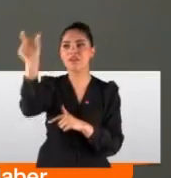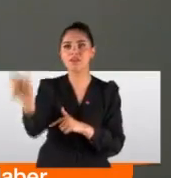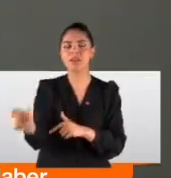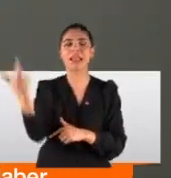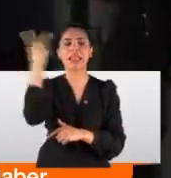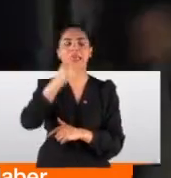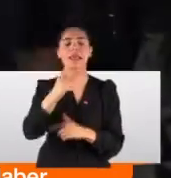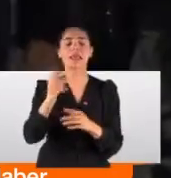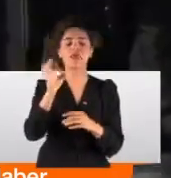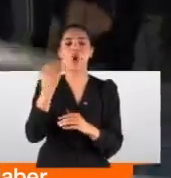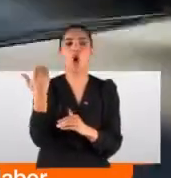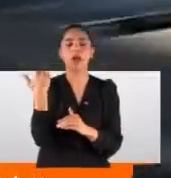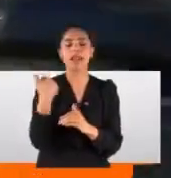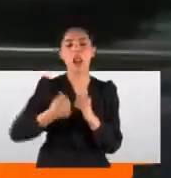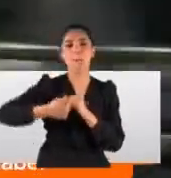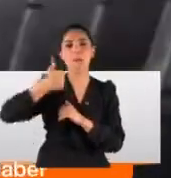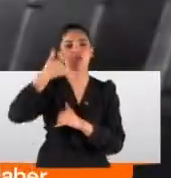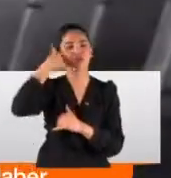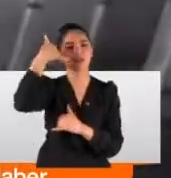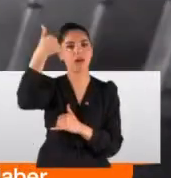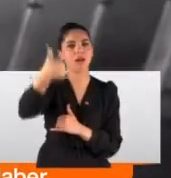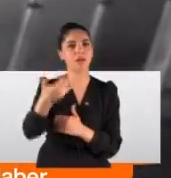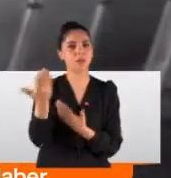Başkanı Orgeneral Yaşar Güler'i telefonla aradı.